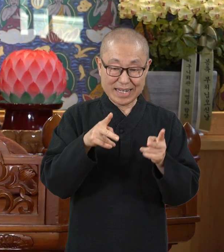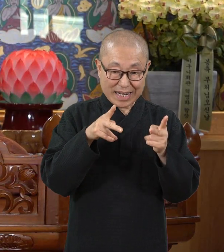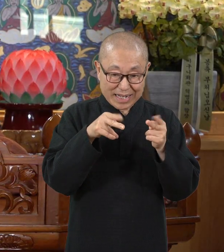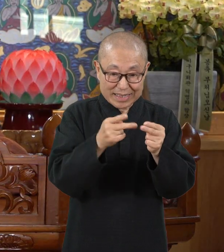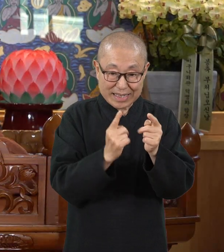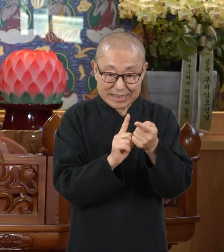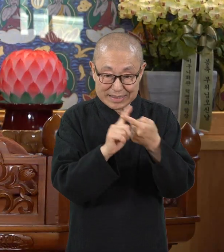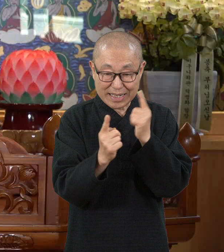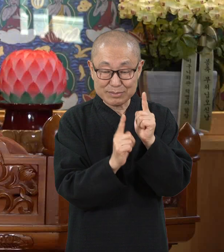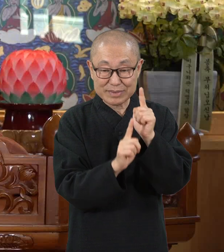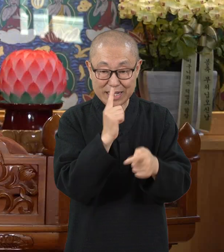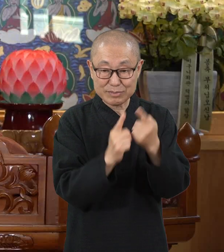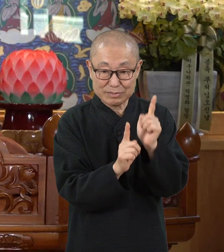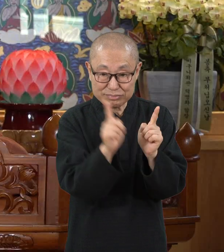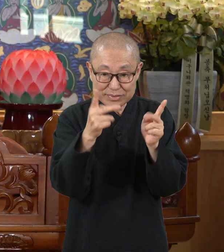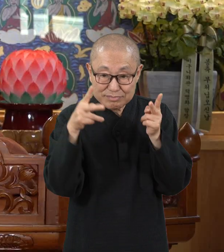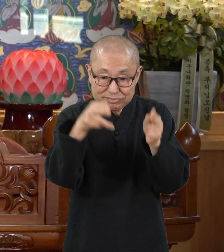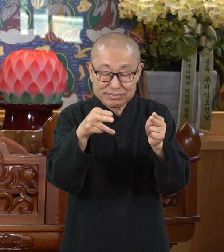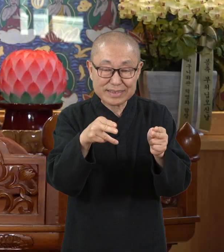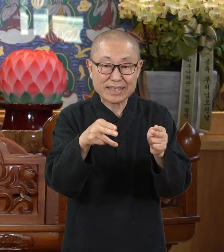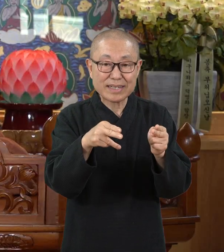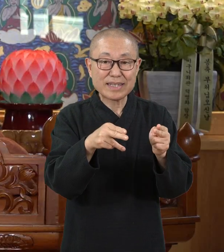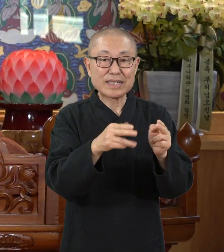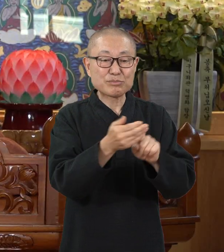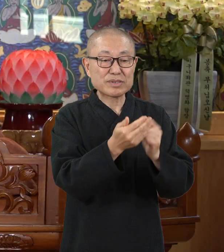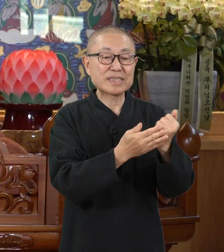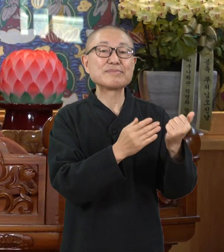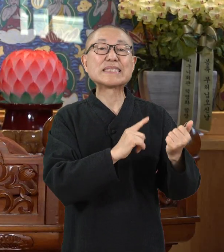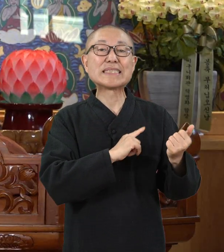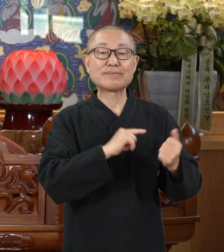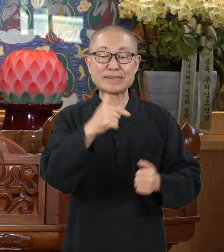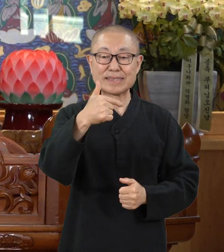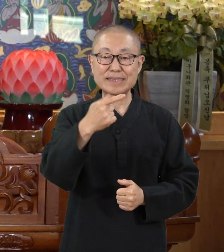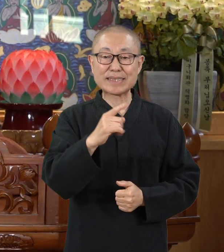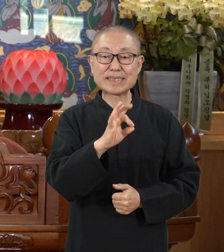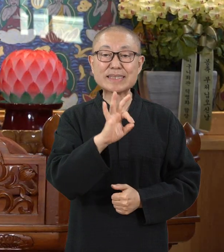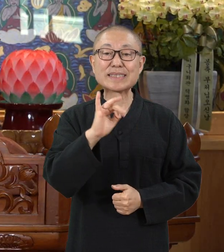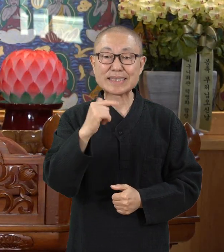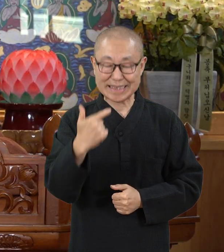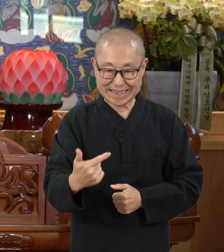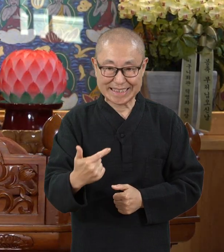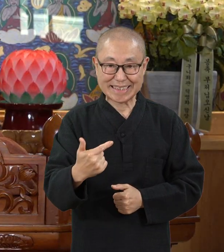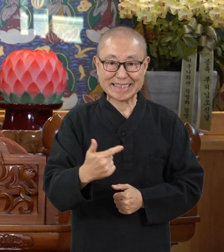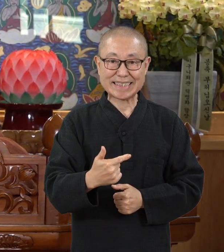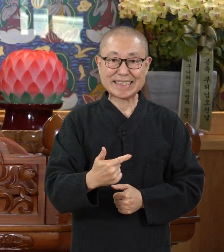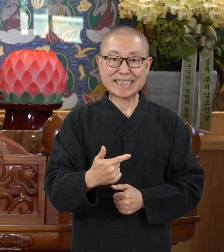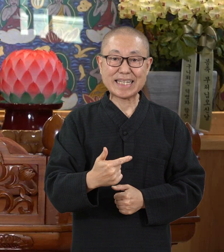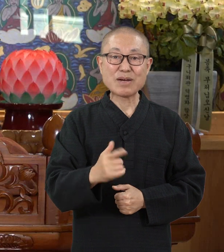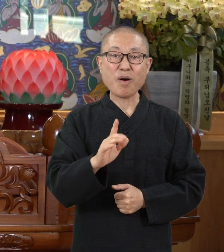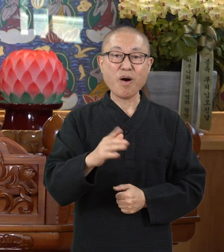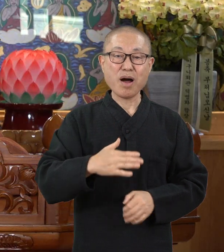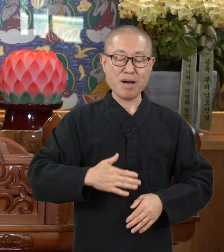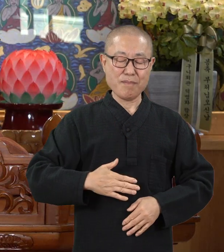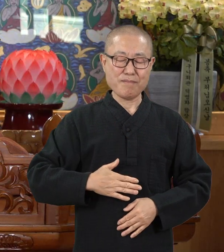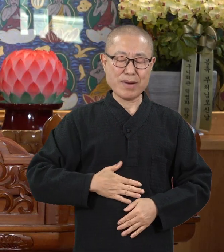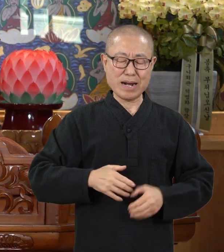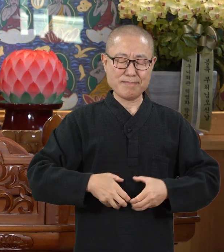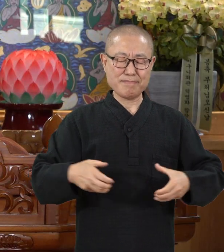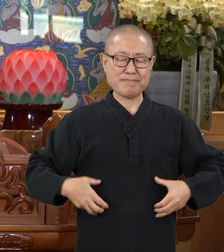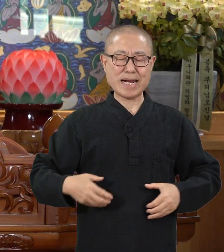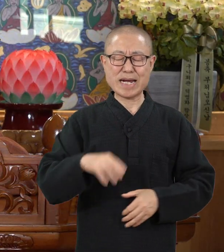꺾어다가 능인정묵, 저 부처님 별명이신데요. 능인이에요. 능인은 능할 능자 어진,